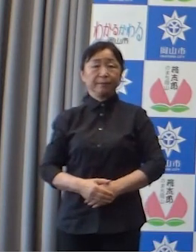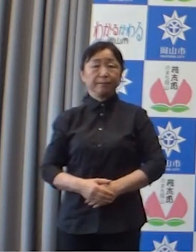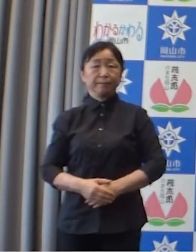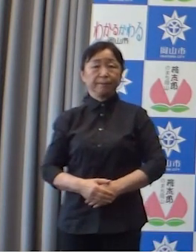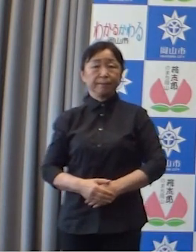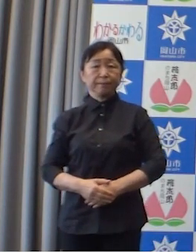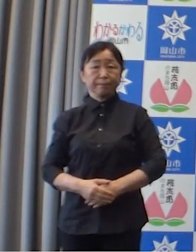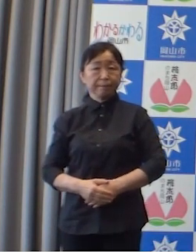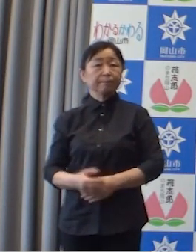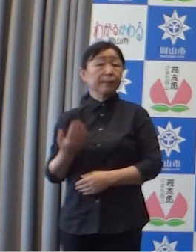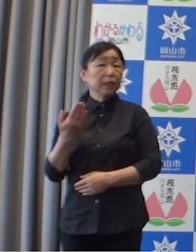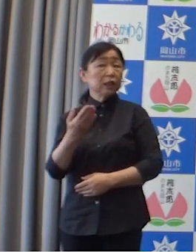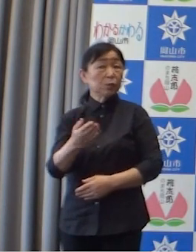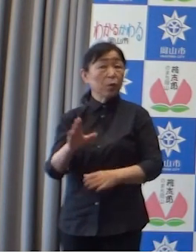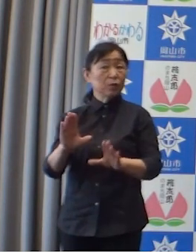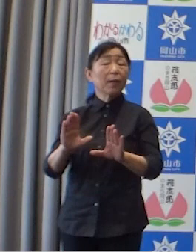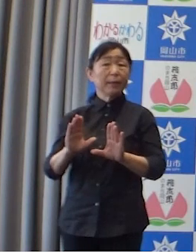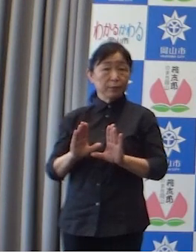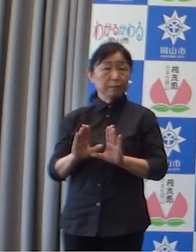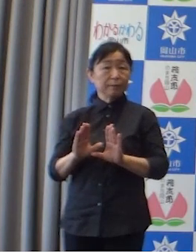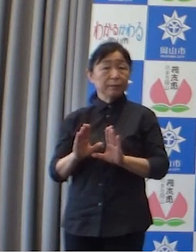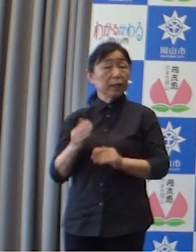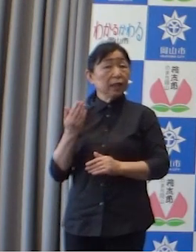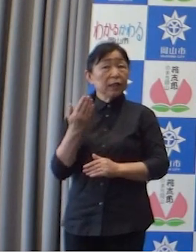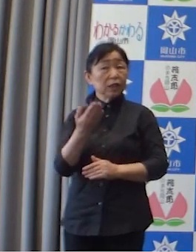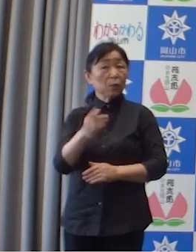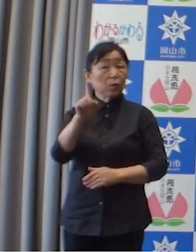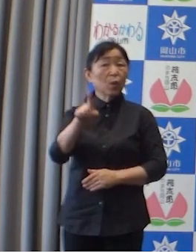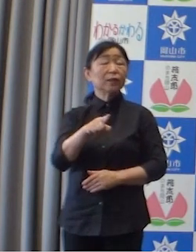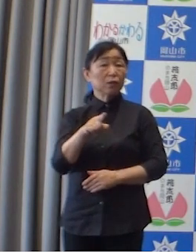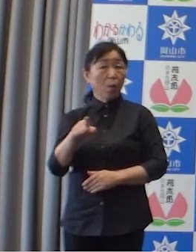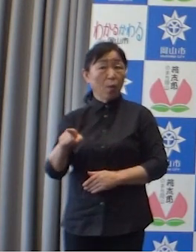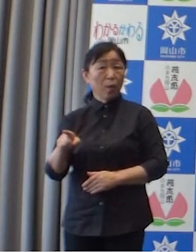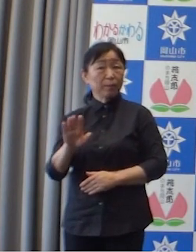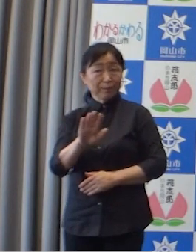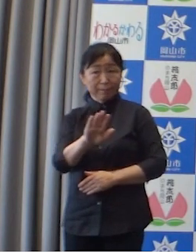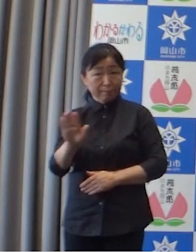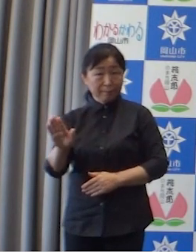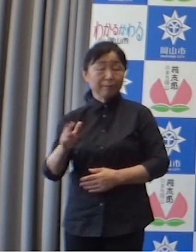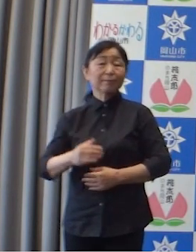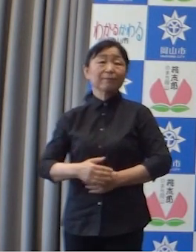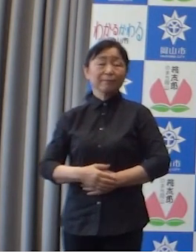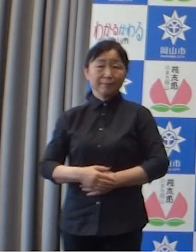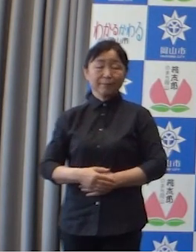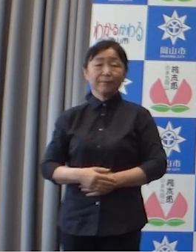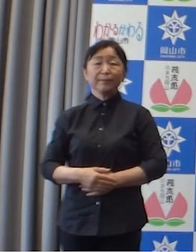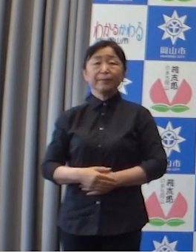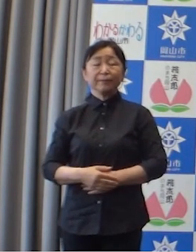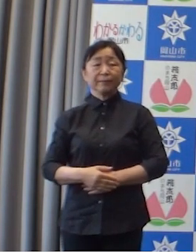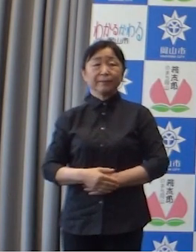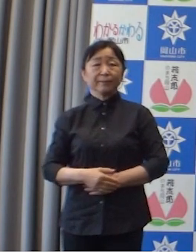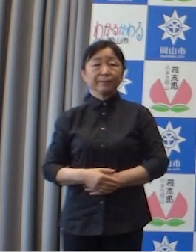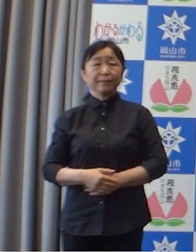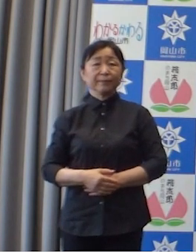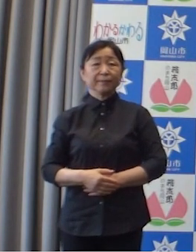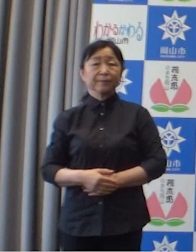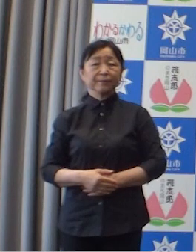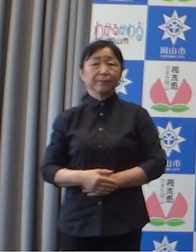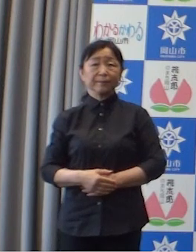それでは質問を受けいたします。ご質問のある方は、署名、お名前、挙手をお願いいたします